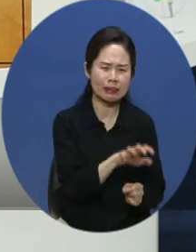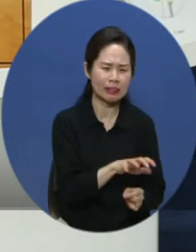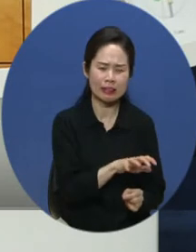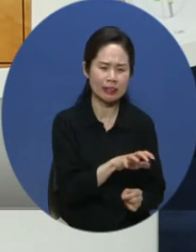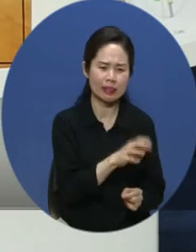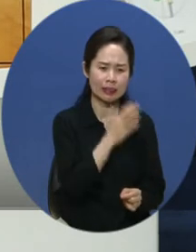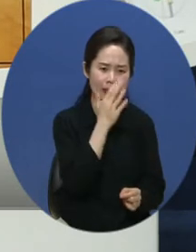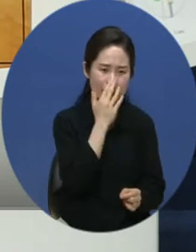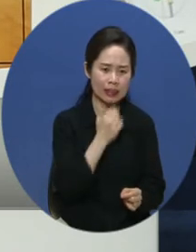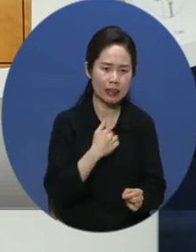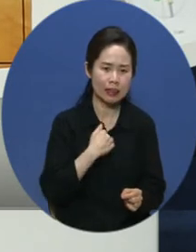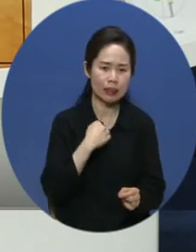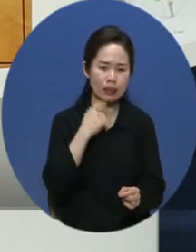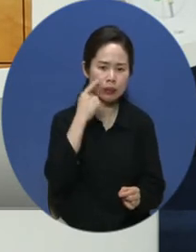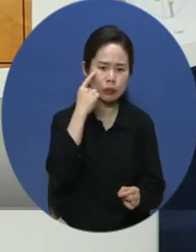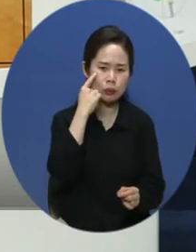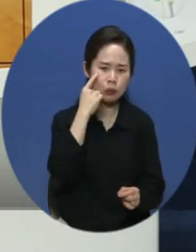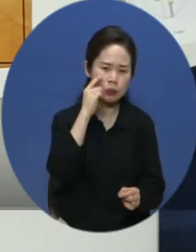눈이 조금